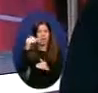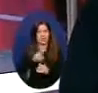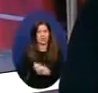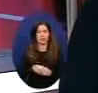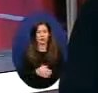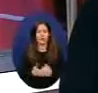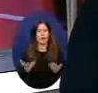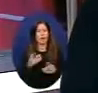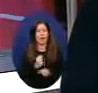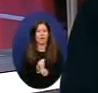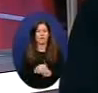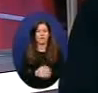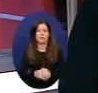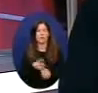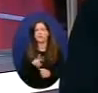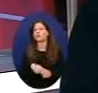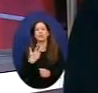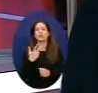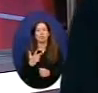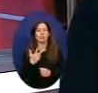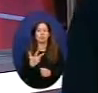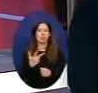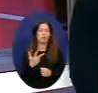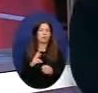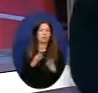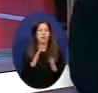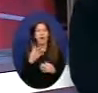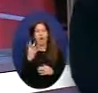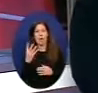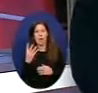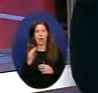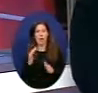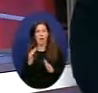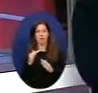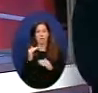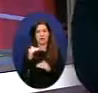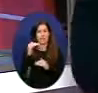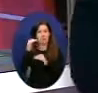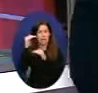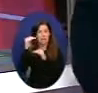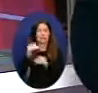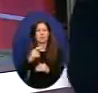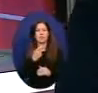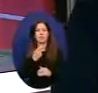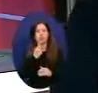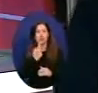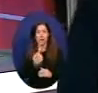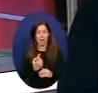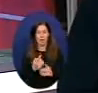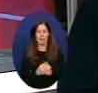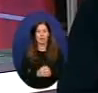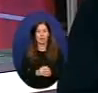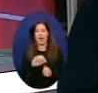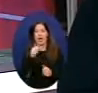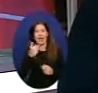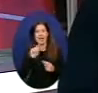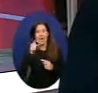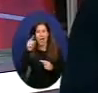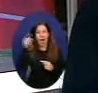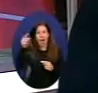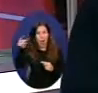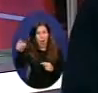לנו 3-4 אמצעים. אני אומר 3-4 כי הרחוק טווח ביותר, זה שנועד